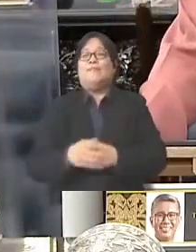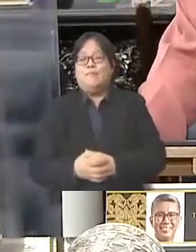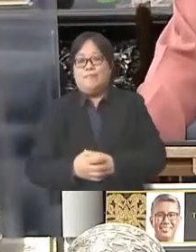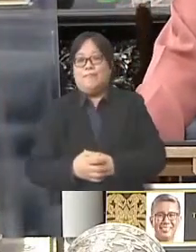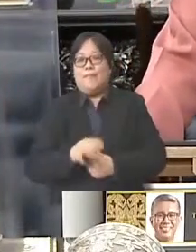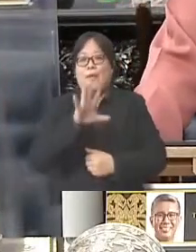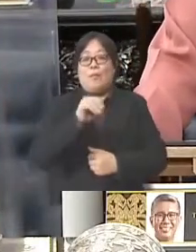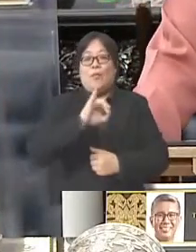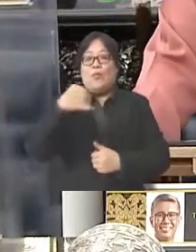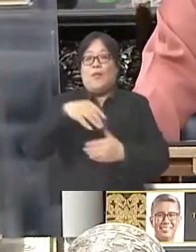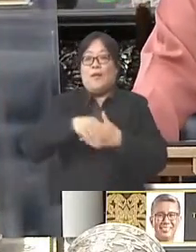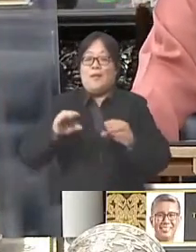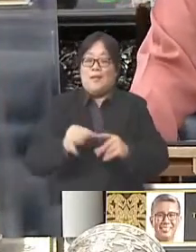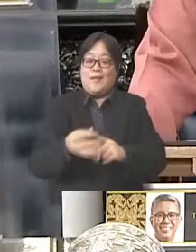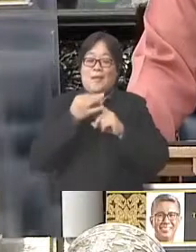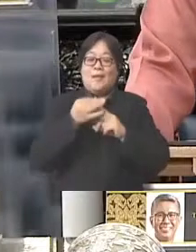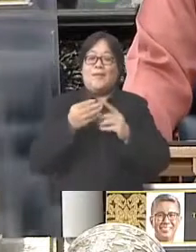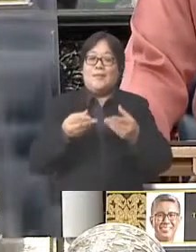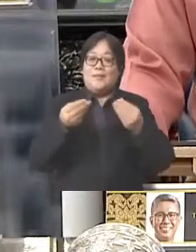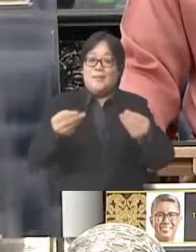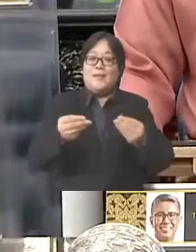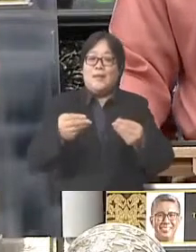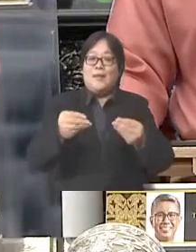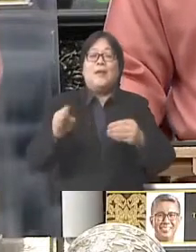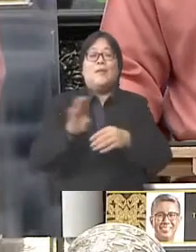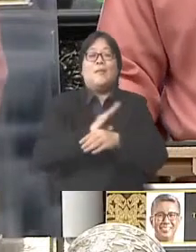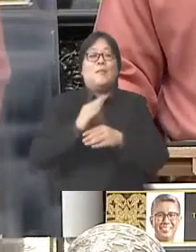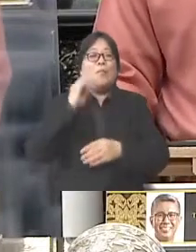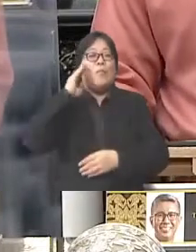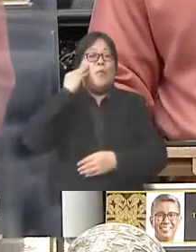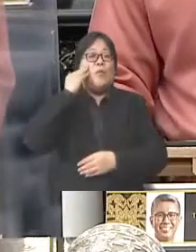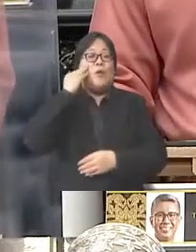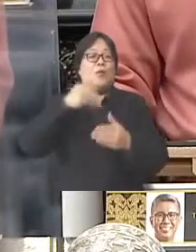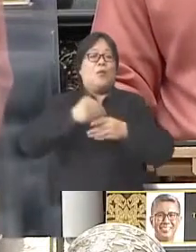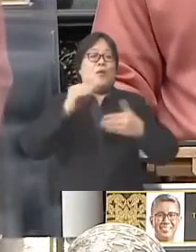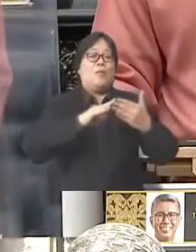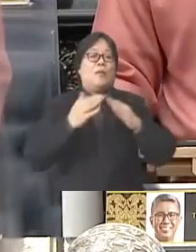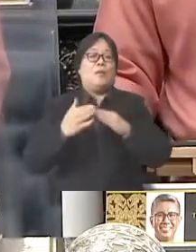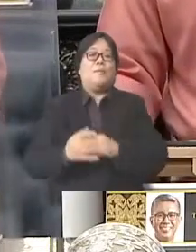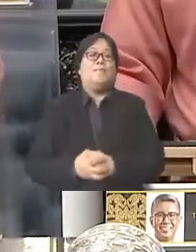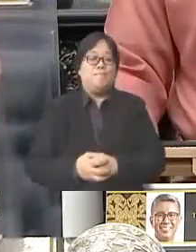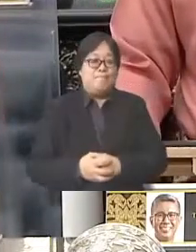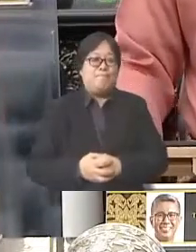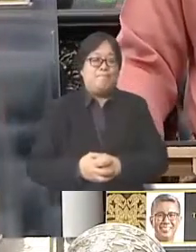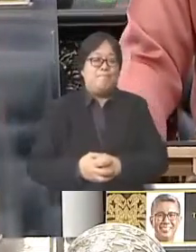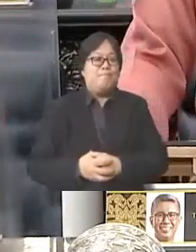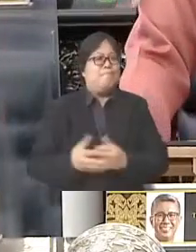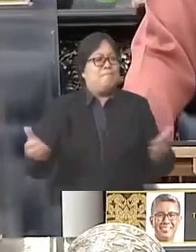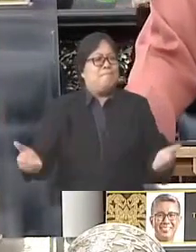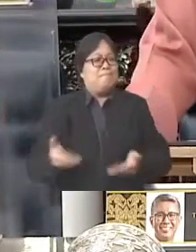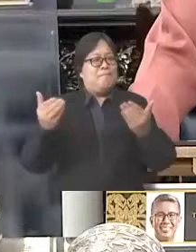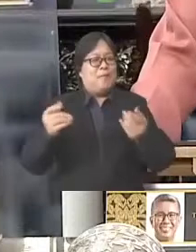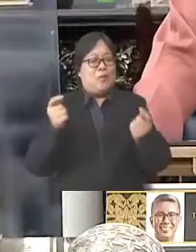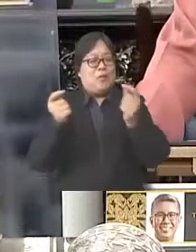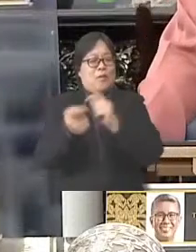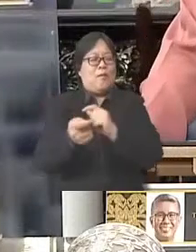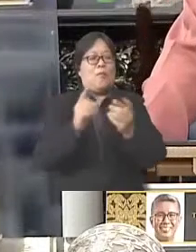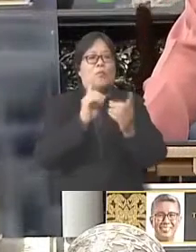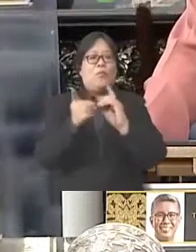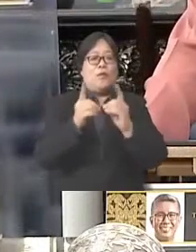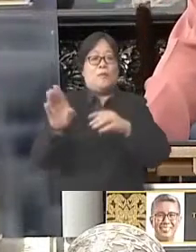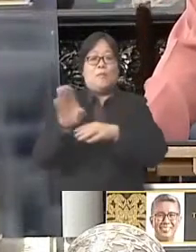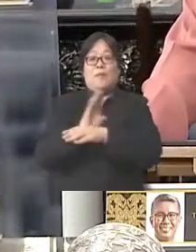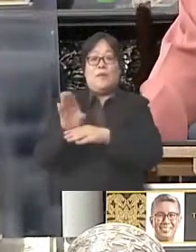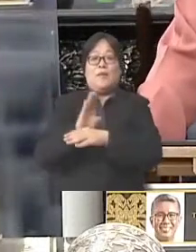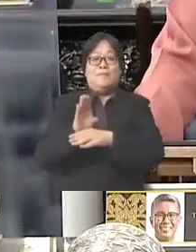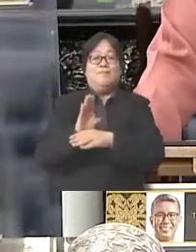dengan 50 juta lebih dibutuhkan untuk usaha mikro Bumiputra di luar Bandar bagi menggiatkan lagi transformasi pendidikan